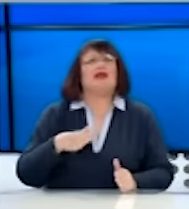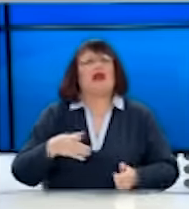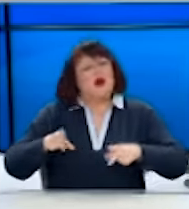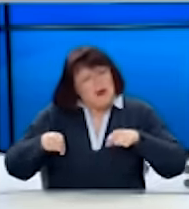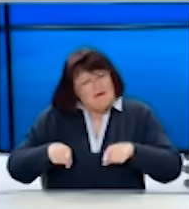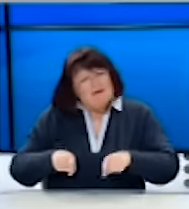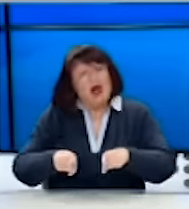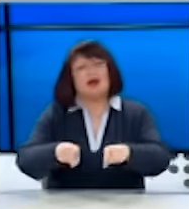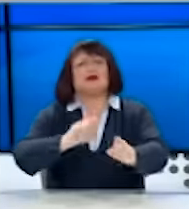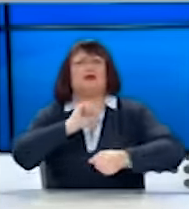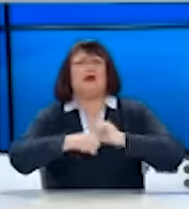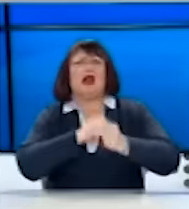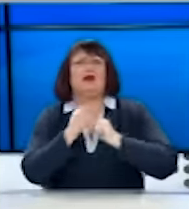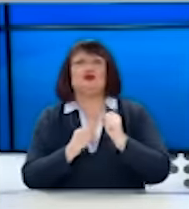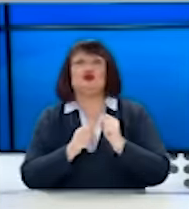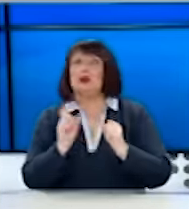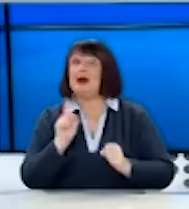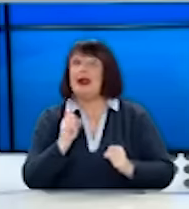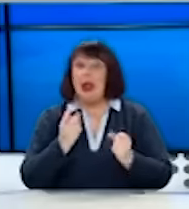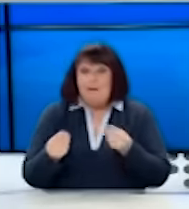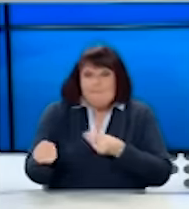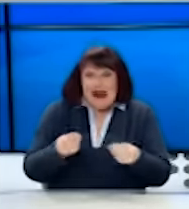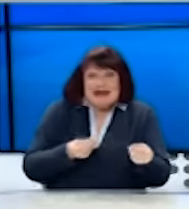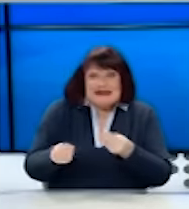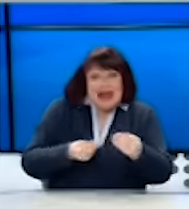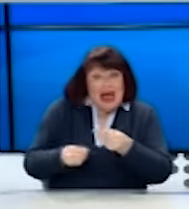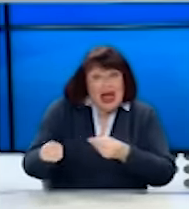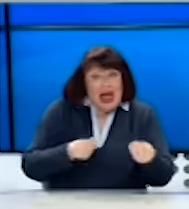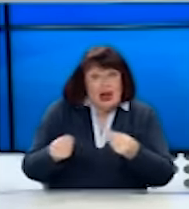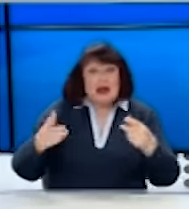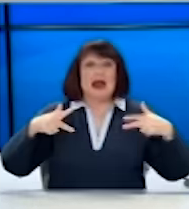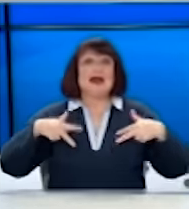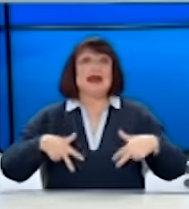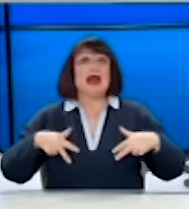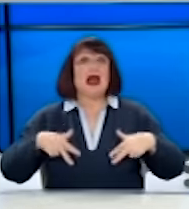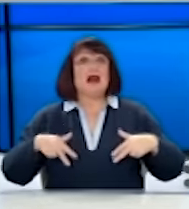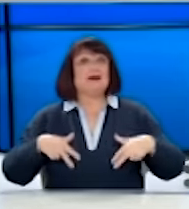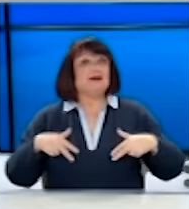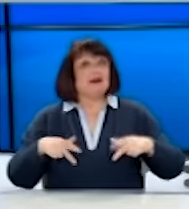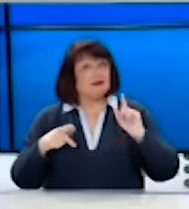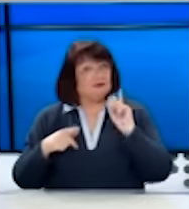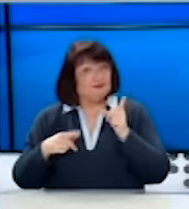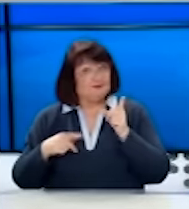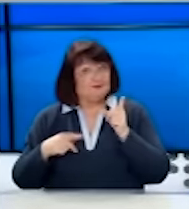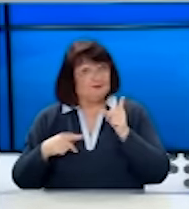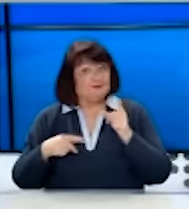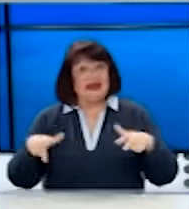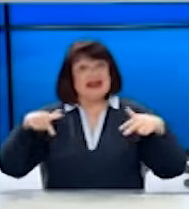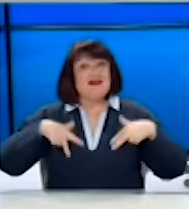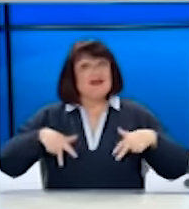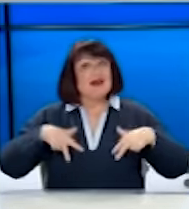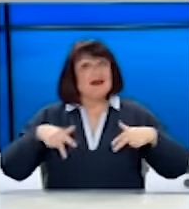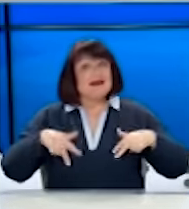πάνε μαζί να παλέψουν, αλλά για παζάρια μεταξύ κρατών μεταξύ αστικών